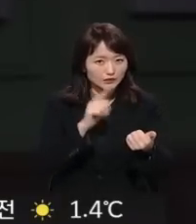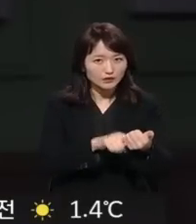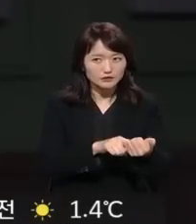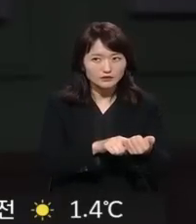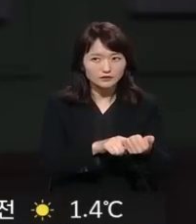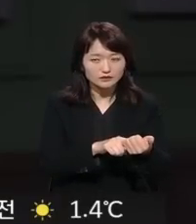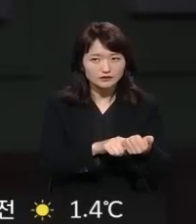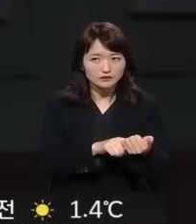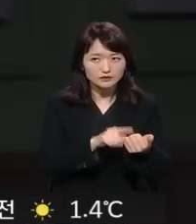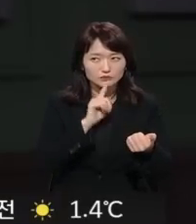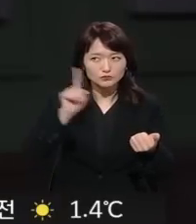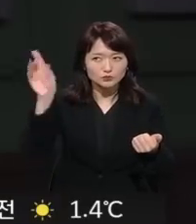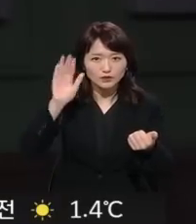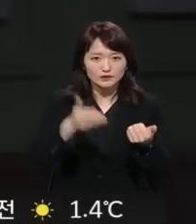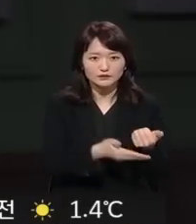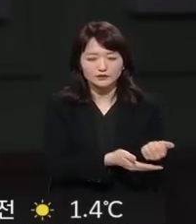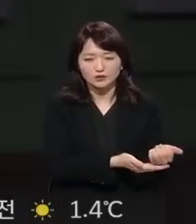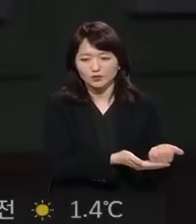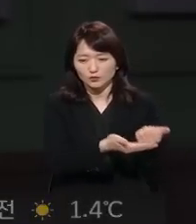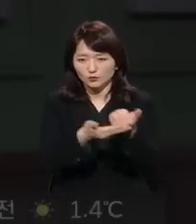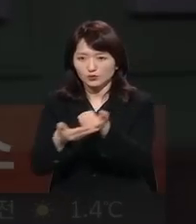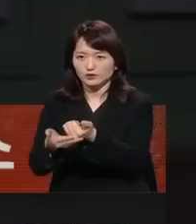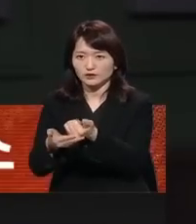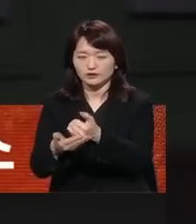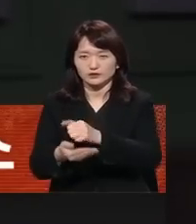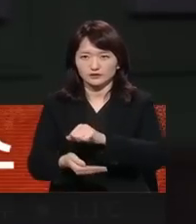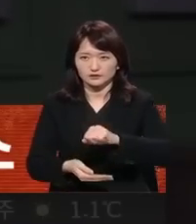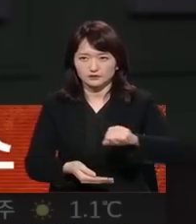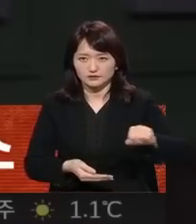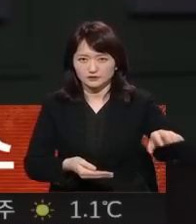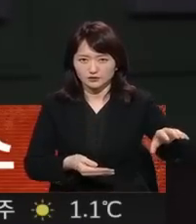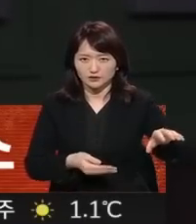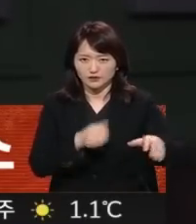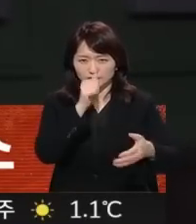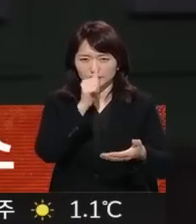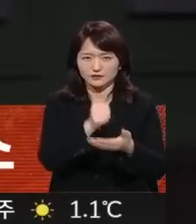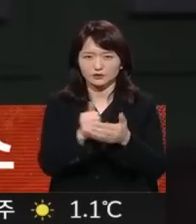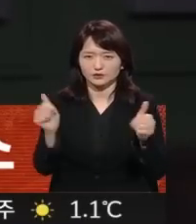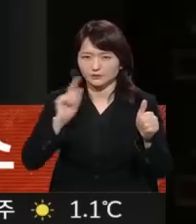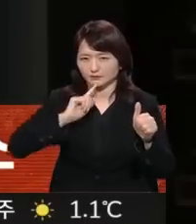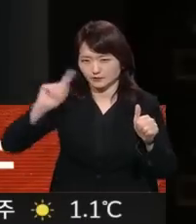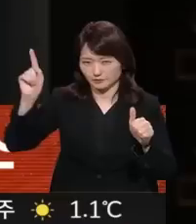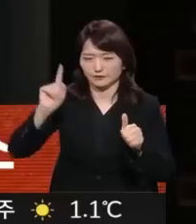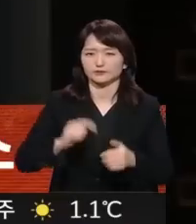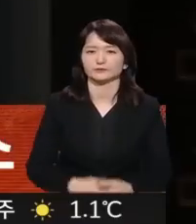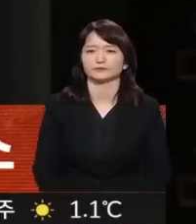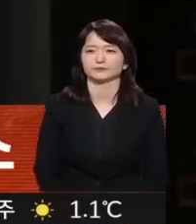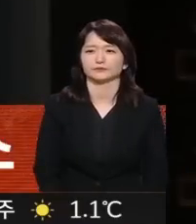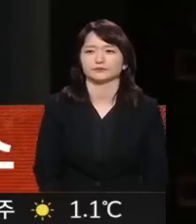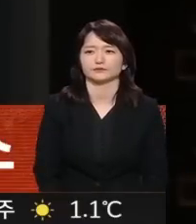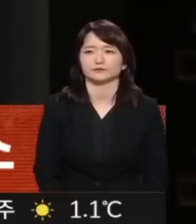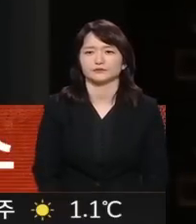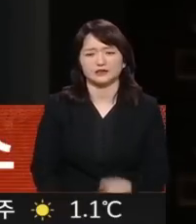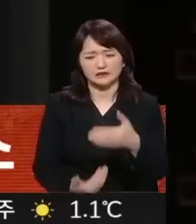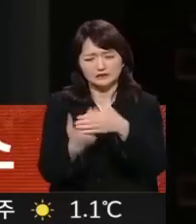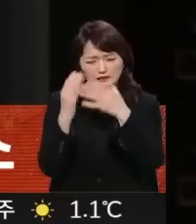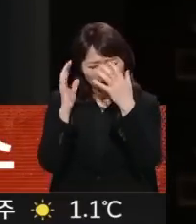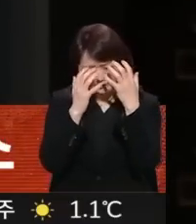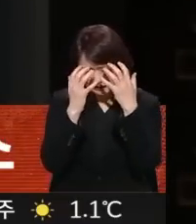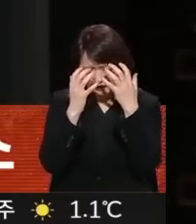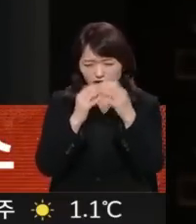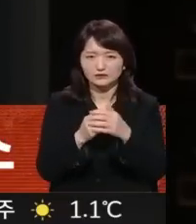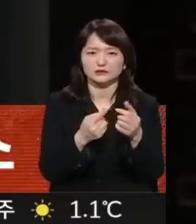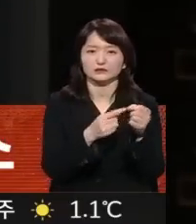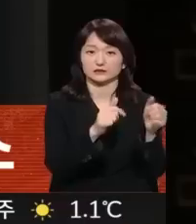사체 은닉 미소 혐의까지 더해져서 재판에 넘겨진 상황이었습니다 자 이게 참 복잡해요 자